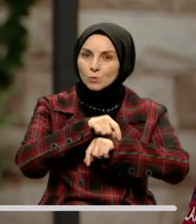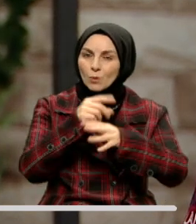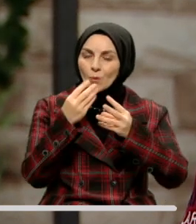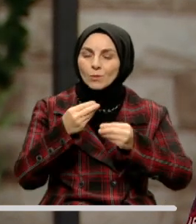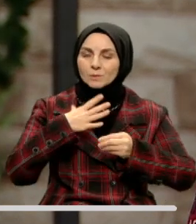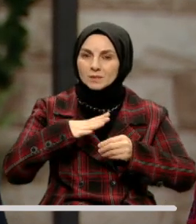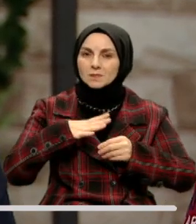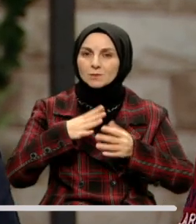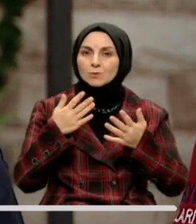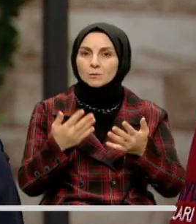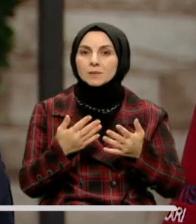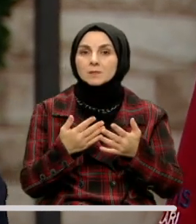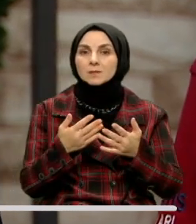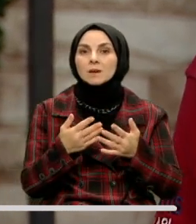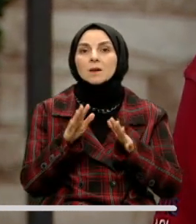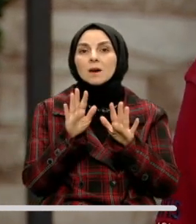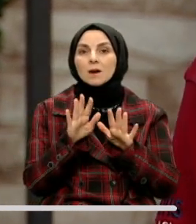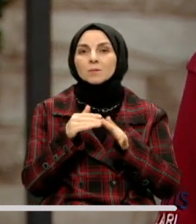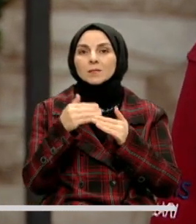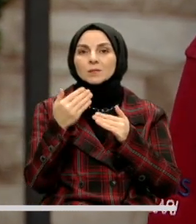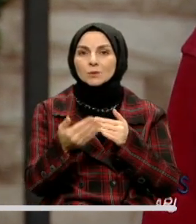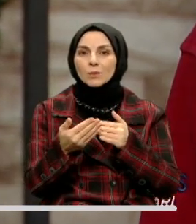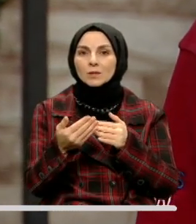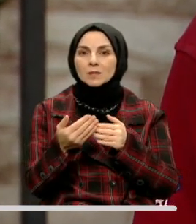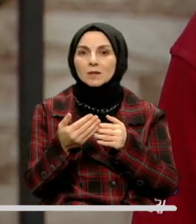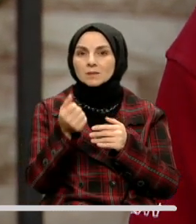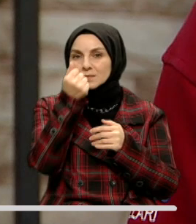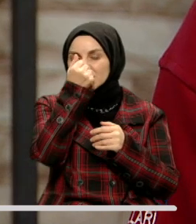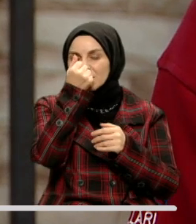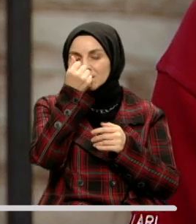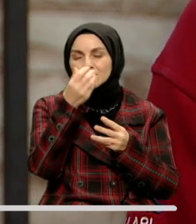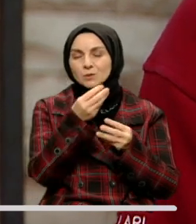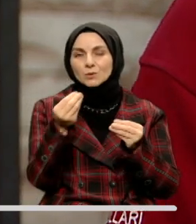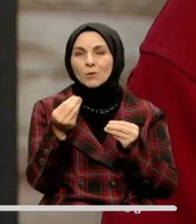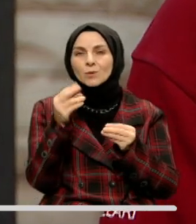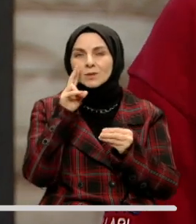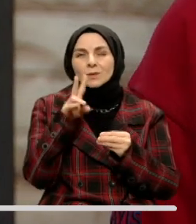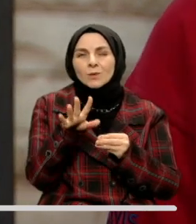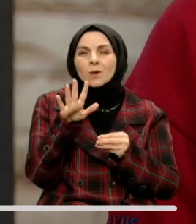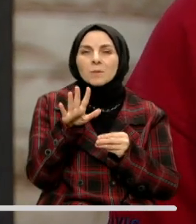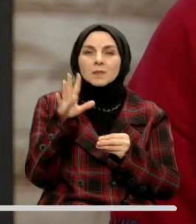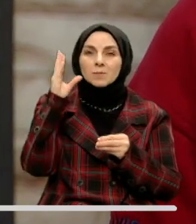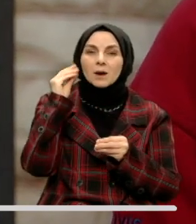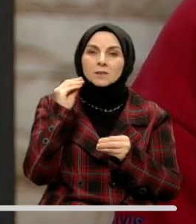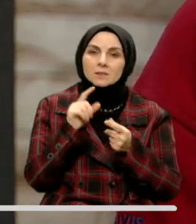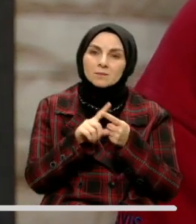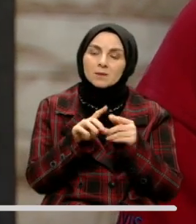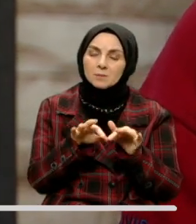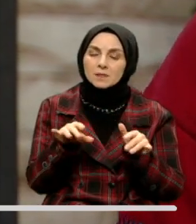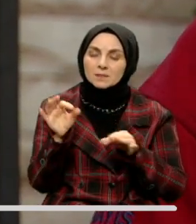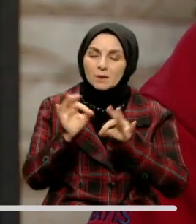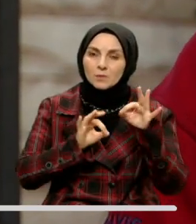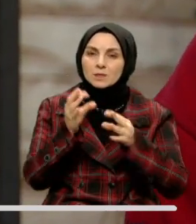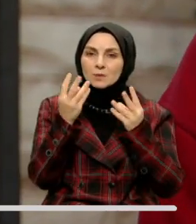düşünüyordum ortaokulda. Ama sonradan kan vesaire çok da beni tuttuğunu fark ettiğim için hani yapamayacağım meslek olduğunu anladım.